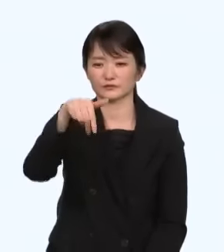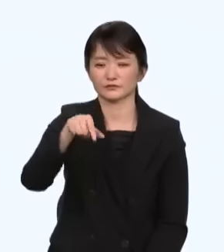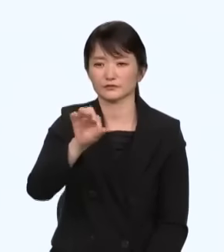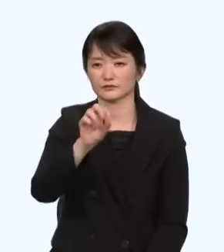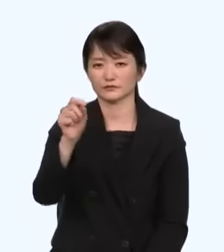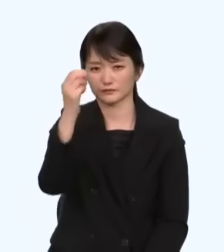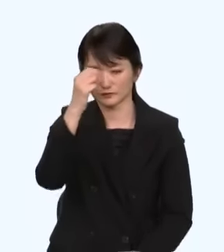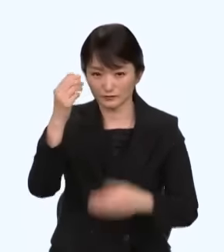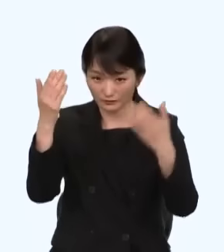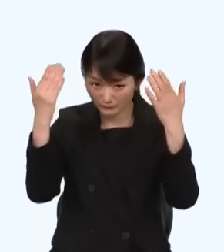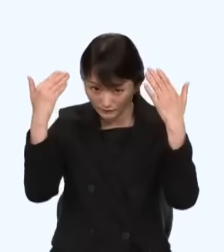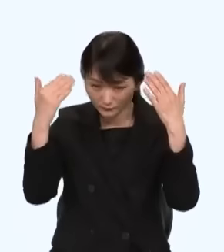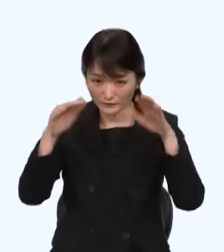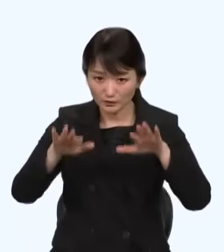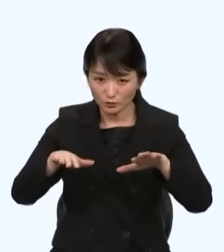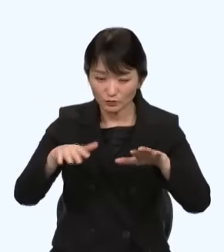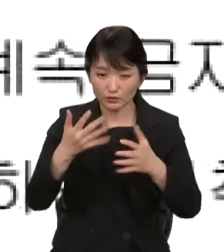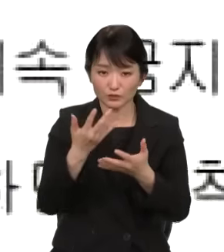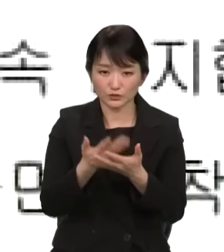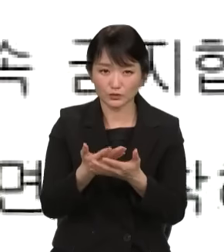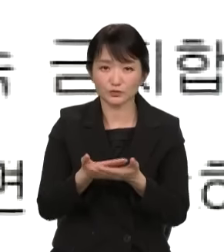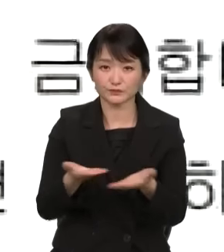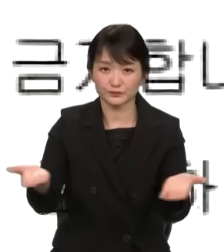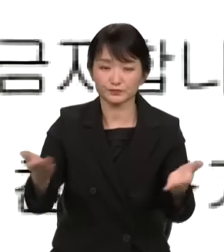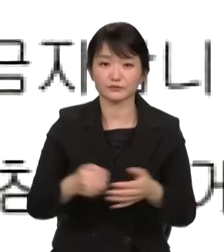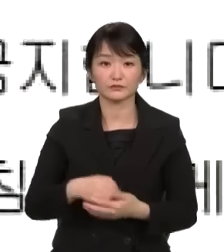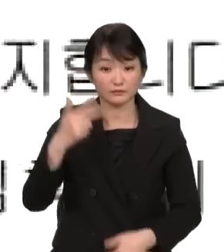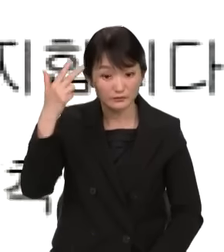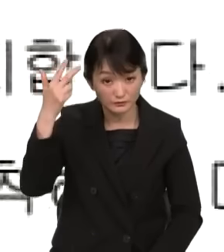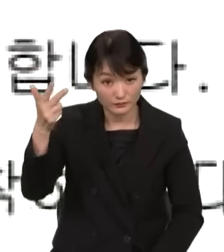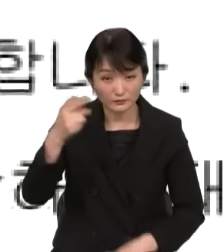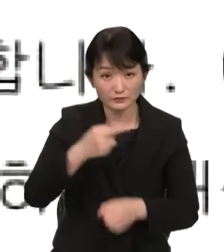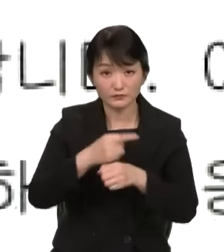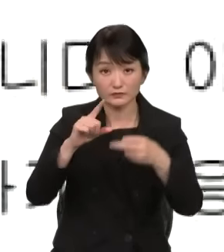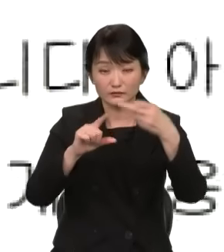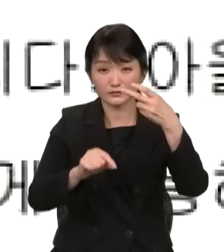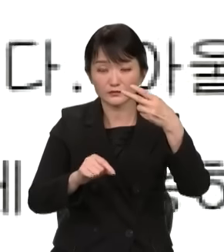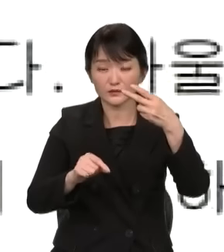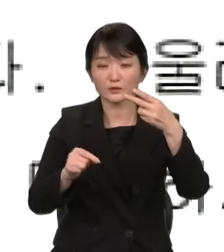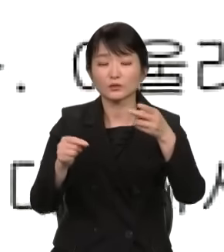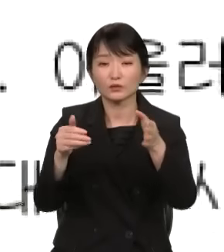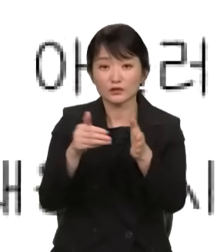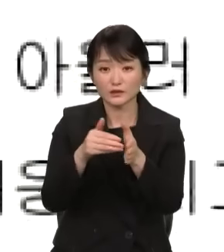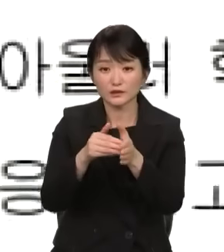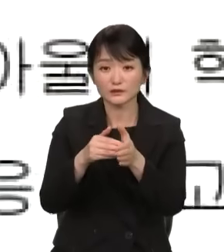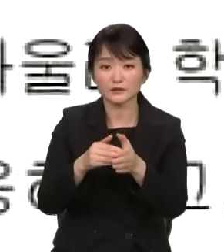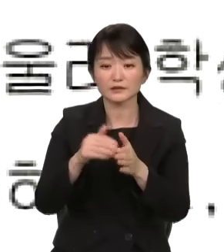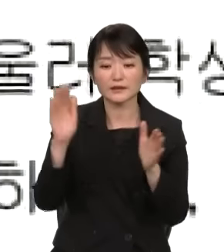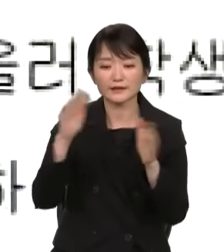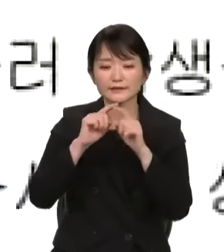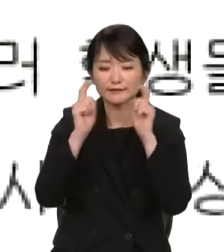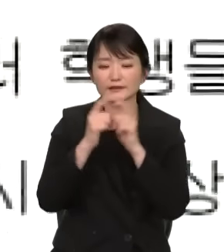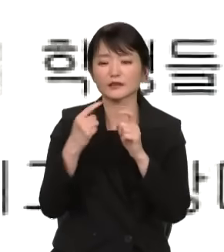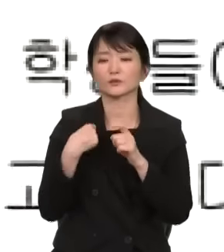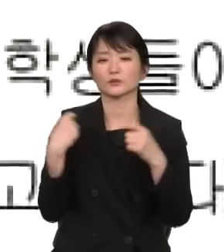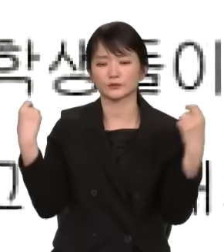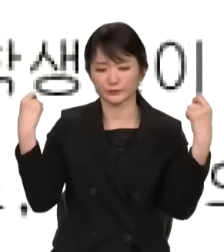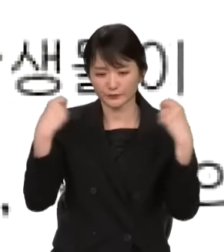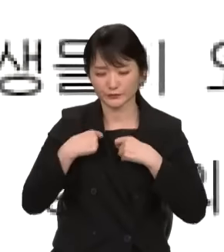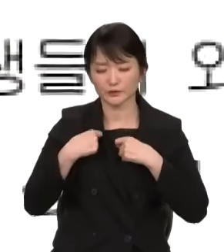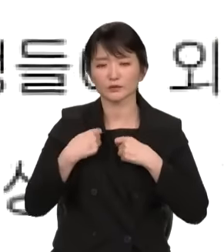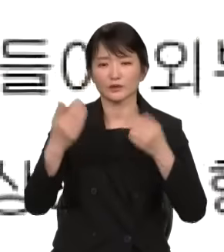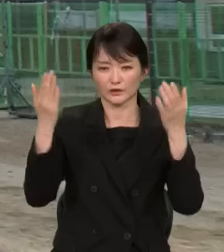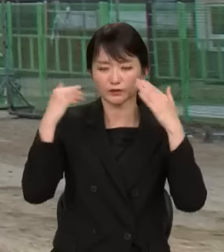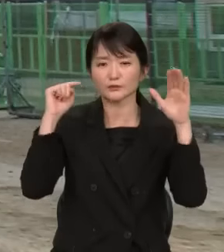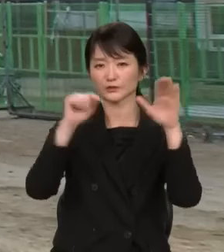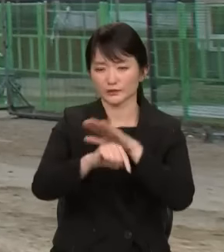충암고등학교가 오늘 배포한 가정통신문입니다. 다음 주부터 내년 2월 종업식 때까지 학생들이 사복을 입고 등교해도 된다는